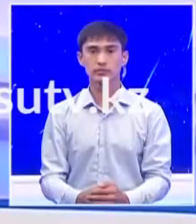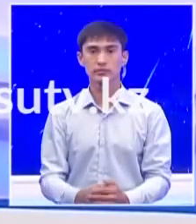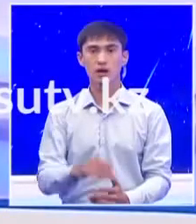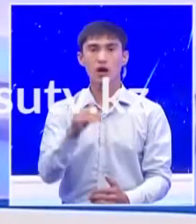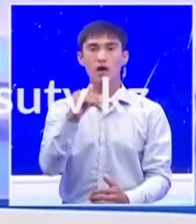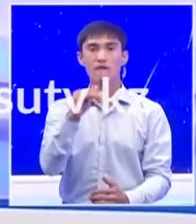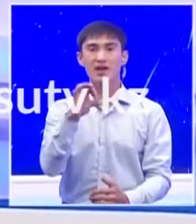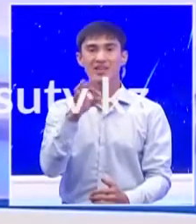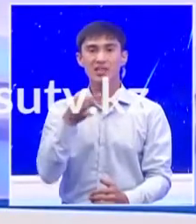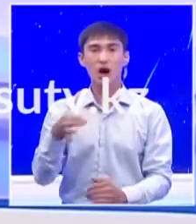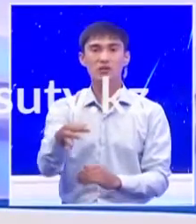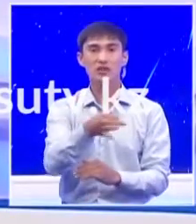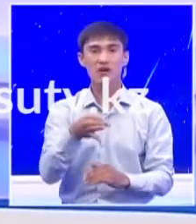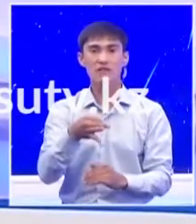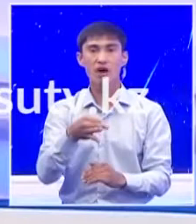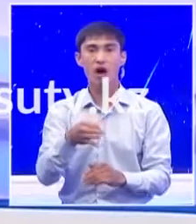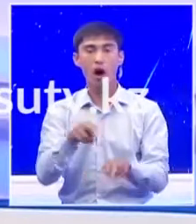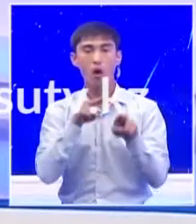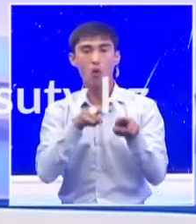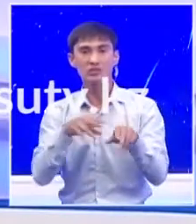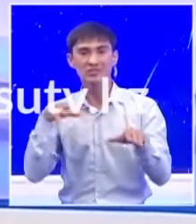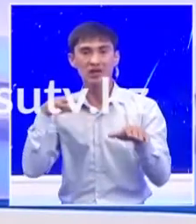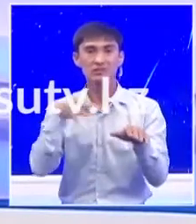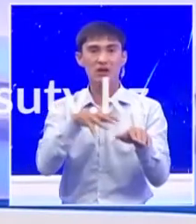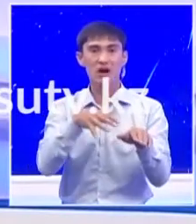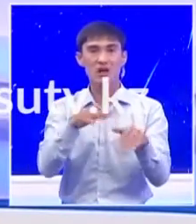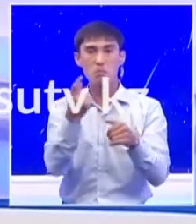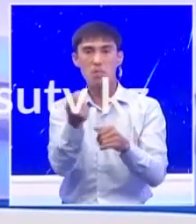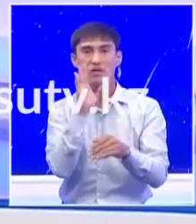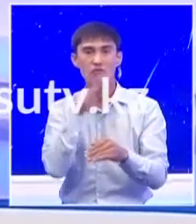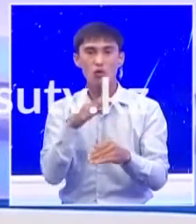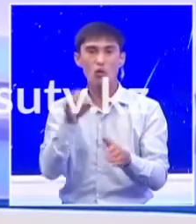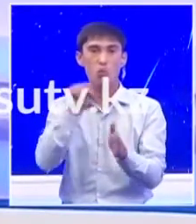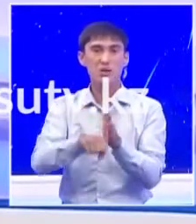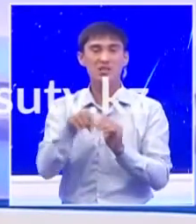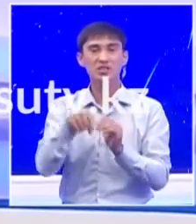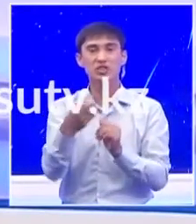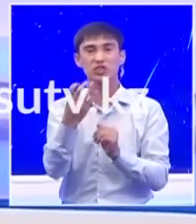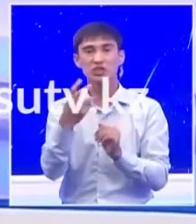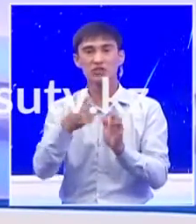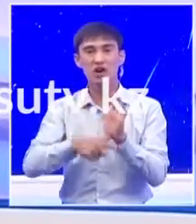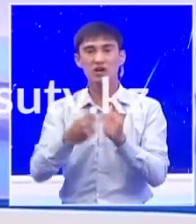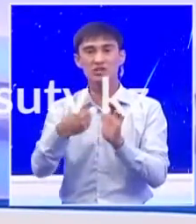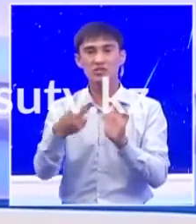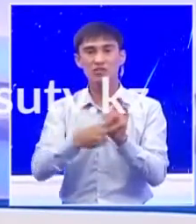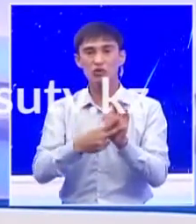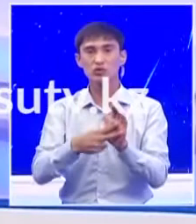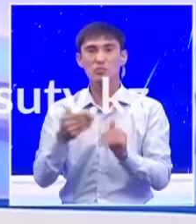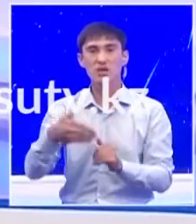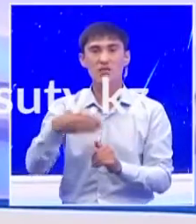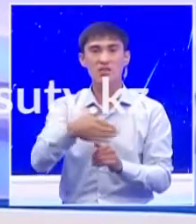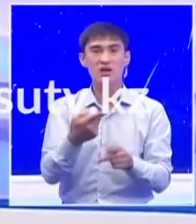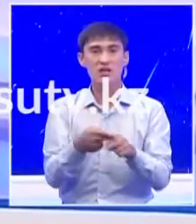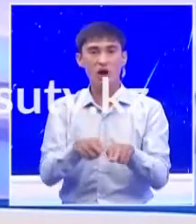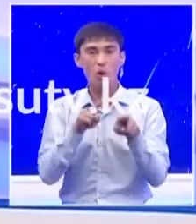На Фарерских островах охотники загнали на мелководье и убили 1428 белобоких дельфинов. Эта